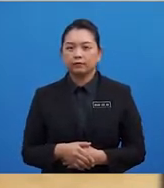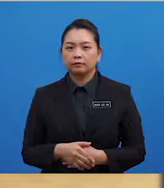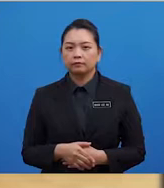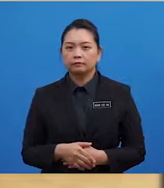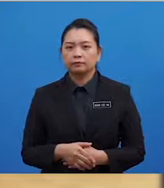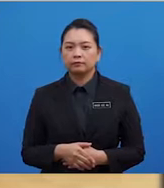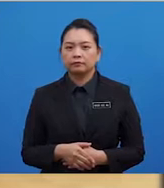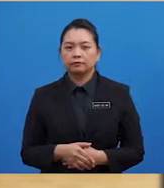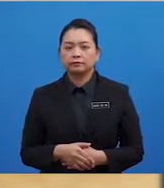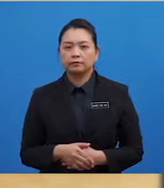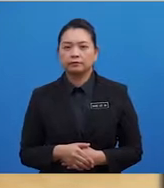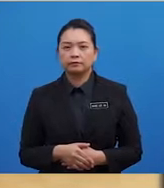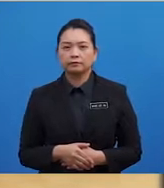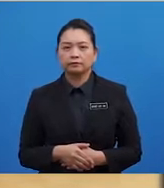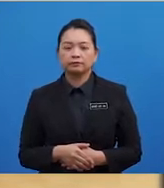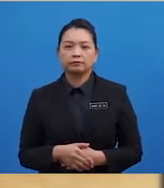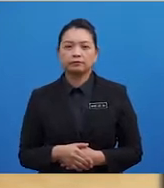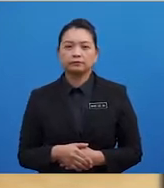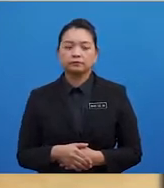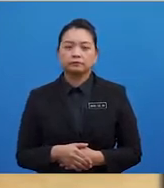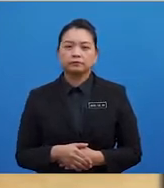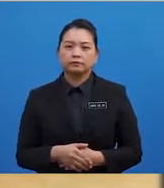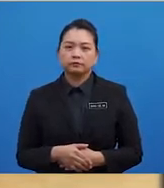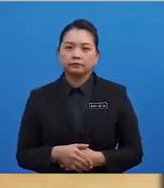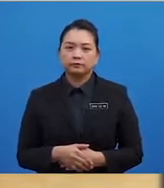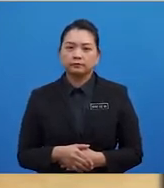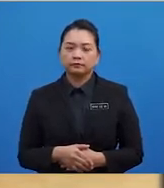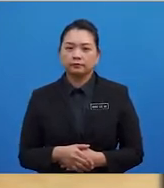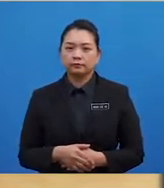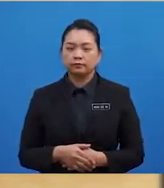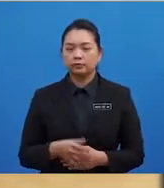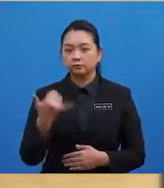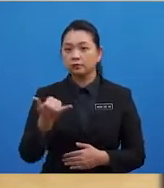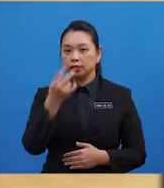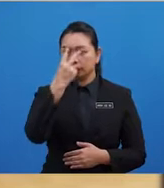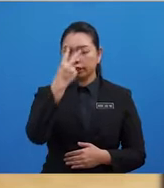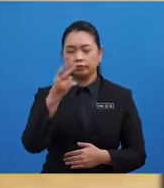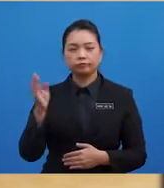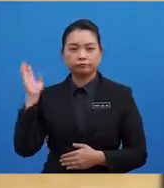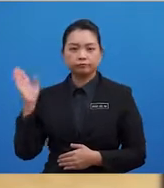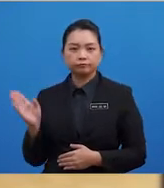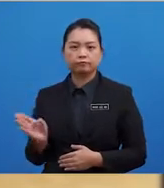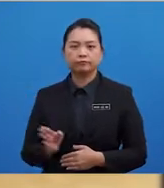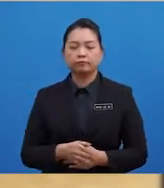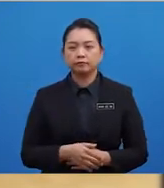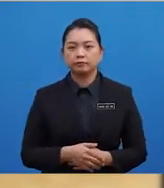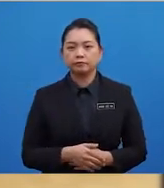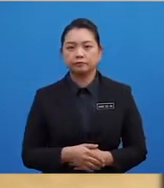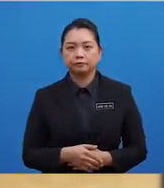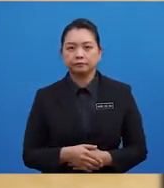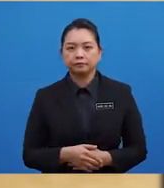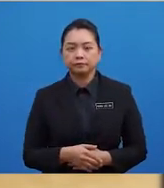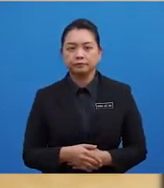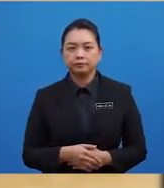sama-sama mengkategorikan poligon-poligon yang dipaparkan kepada poligon sekata dan poligon tidak sekata. Adakah